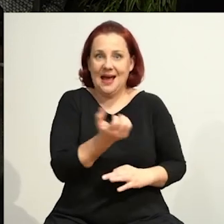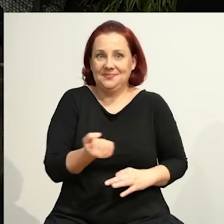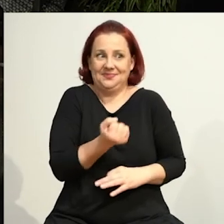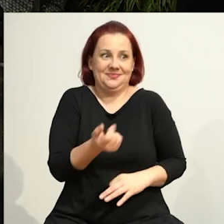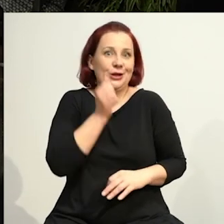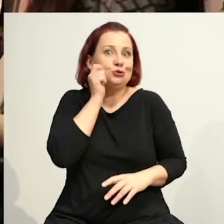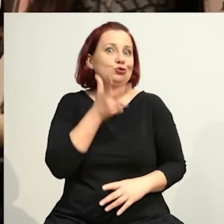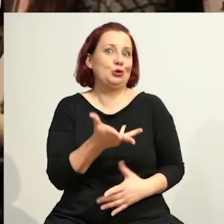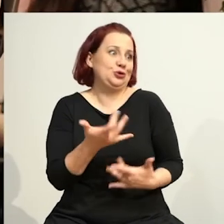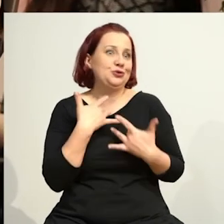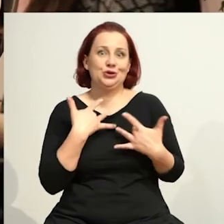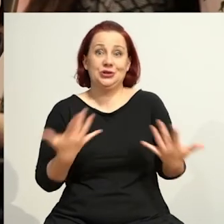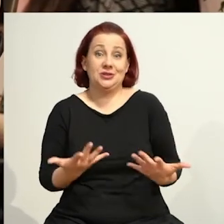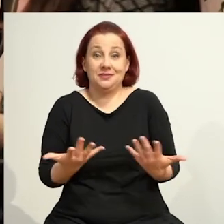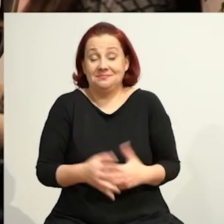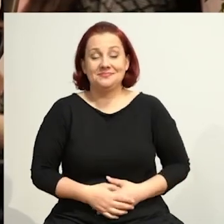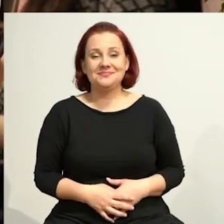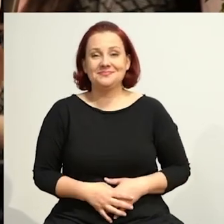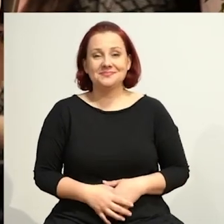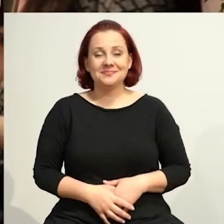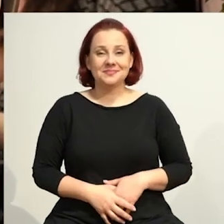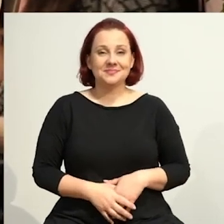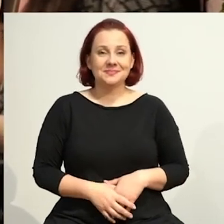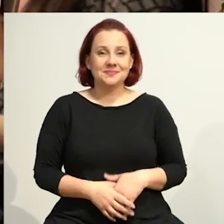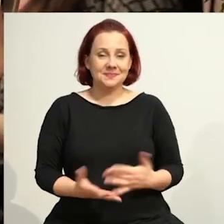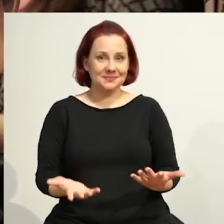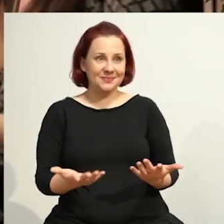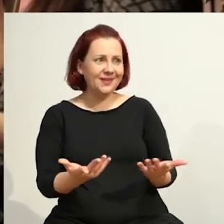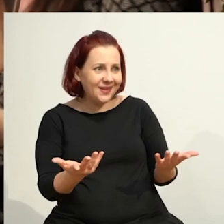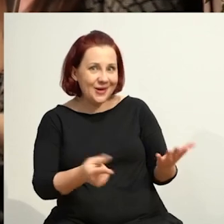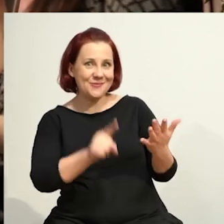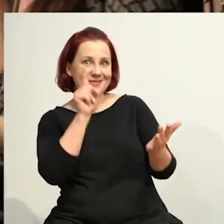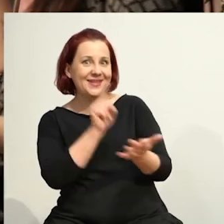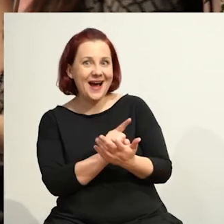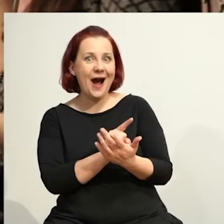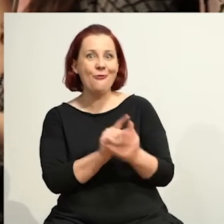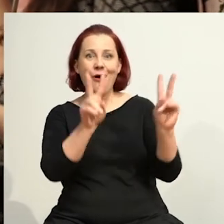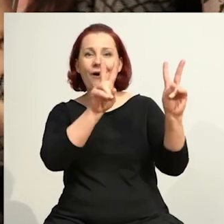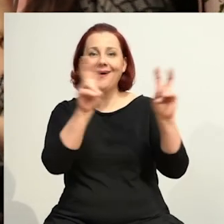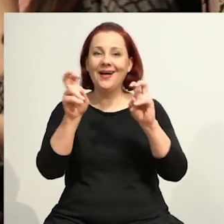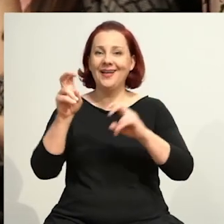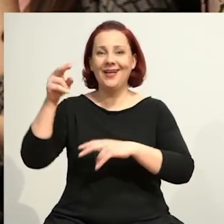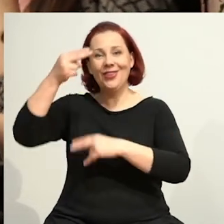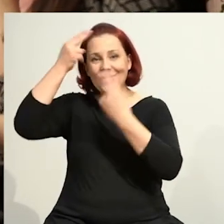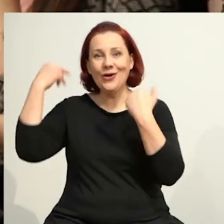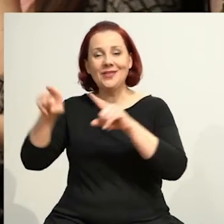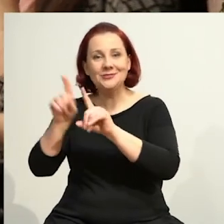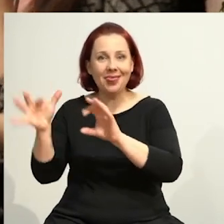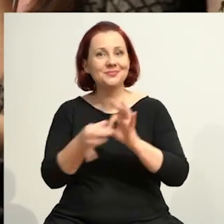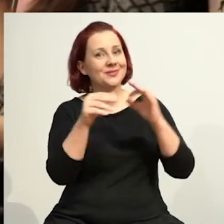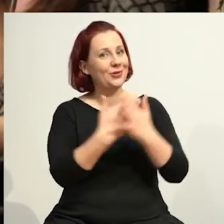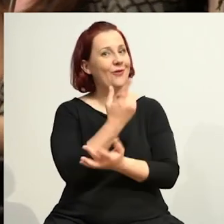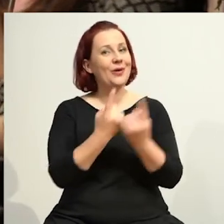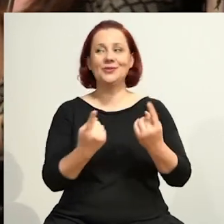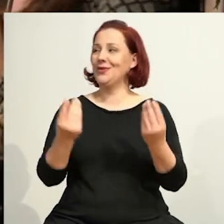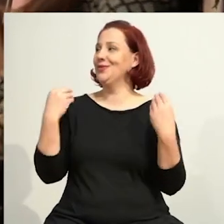codziennym po prostu użyciu poezji. No to nie dość, że udało nam się Norwida tutaj przywołać, to jeszcze odnieść go do Nowej Huty. Wspaniale, jesteśmy